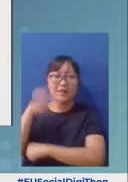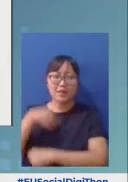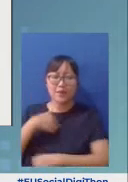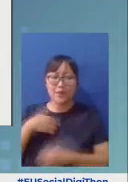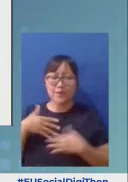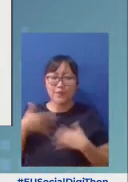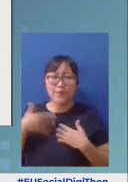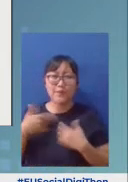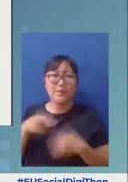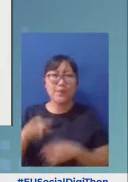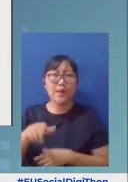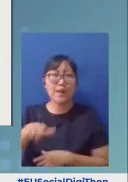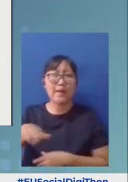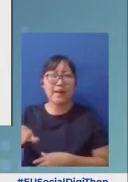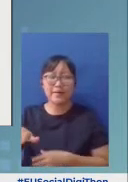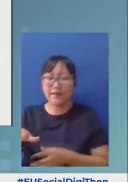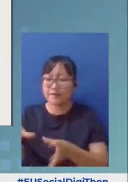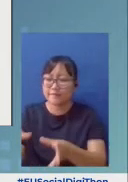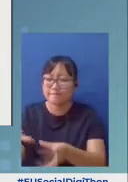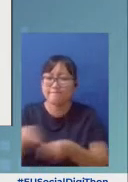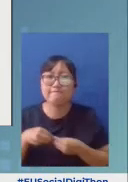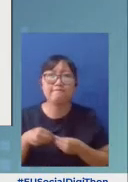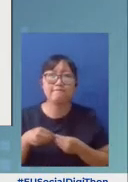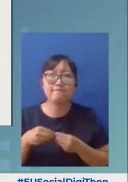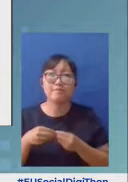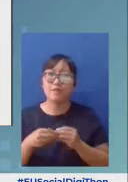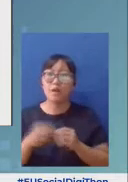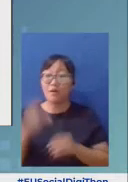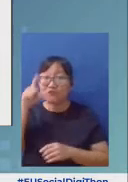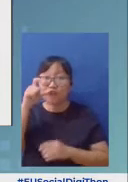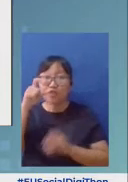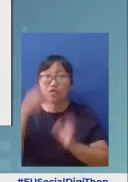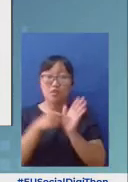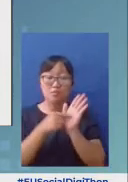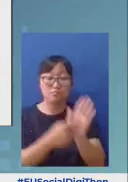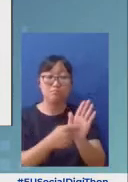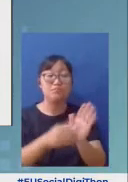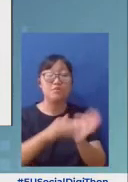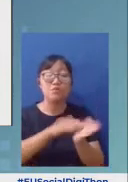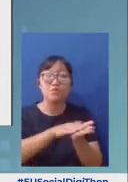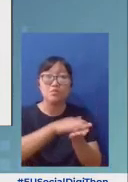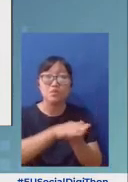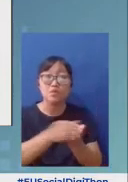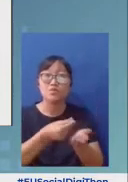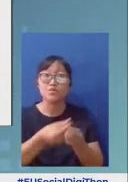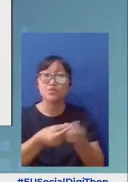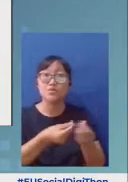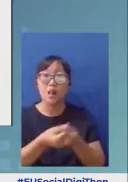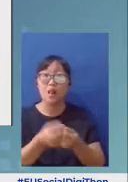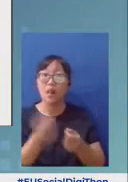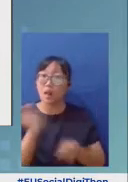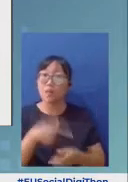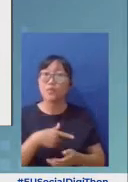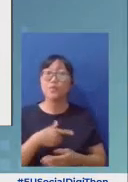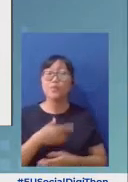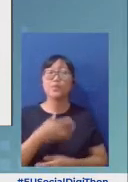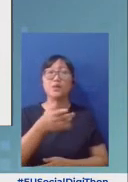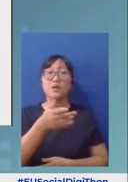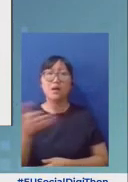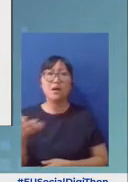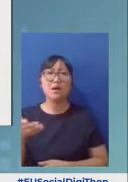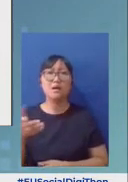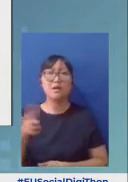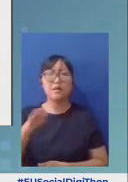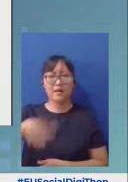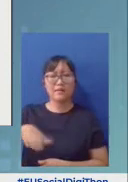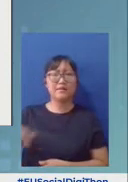ya. Fotonya aja laku loh. Sungguh adik-adik hati-hati ya, jangan postingan, apalagi nanti adik-adik punya anak-anak ya, jangan